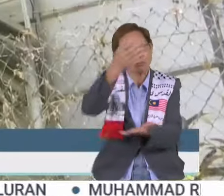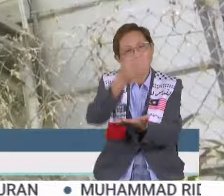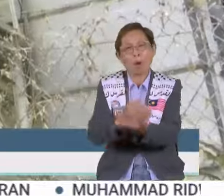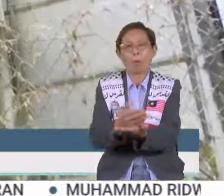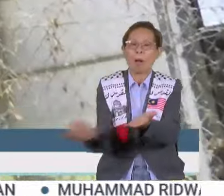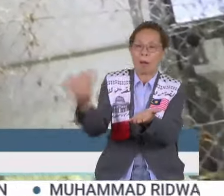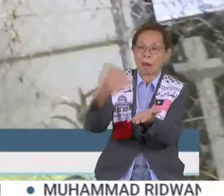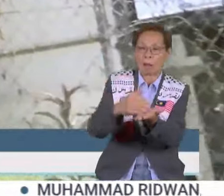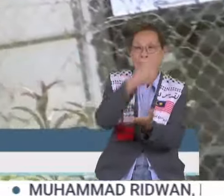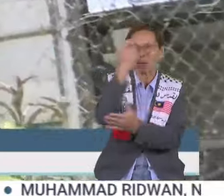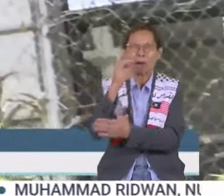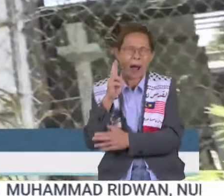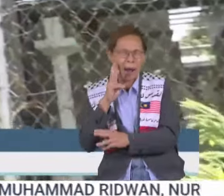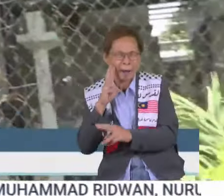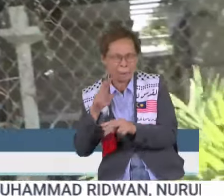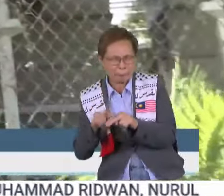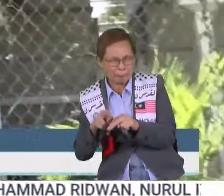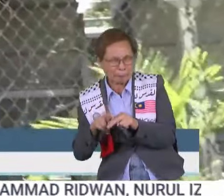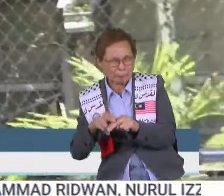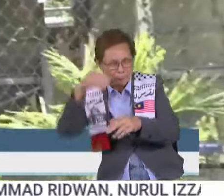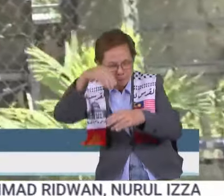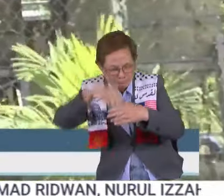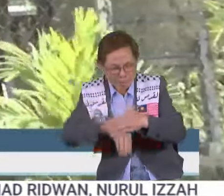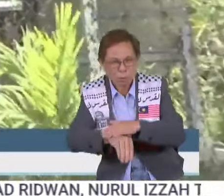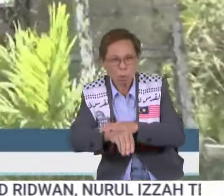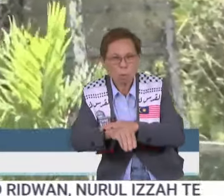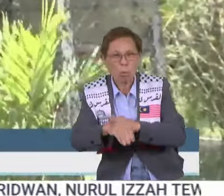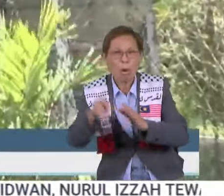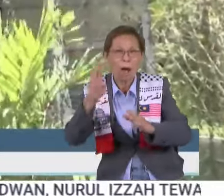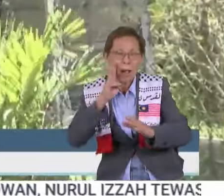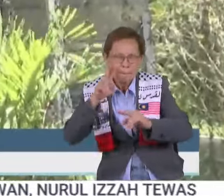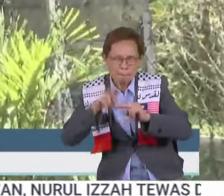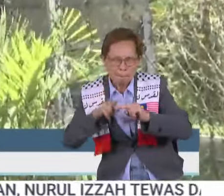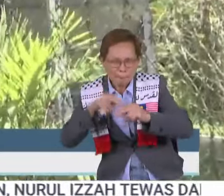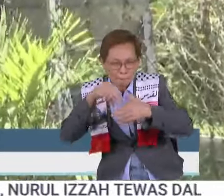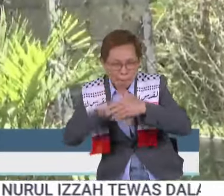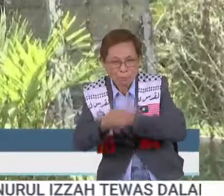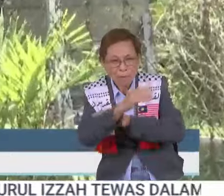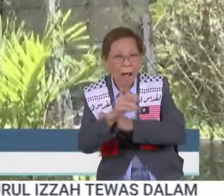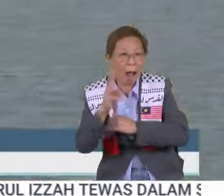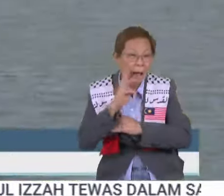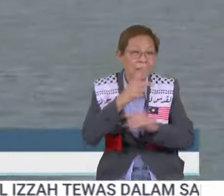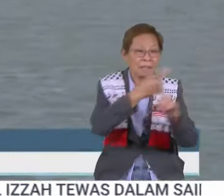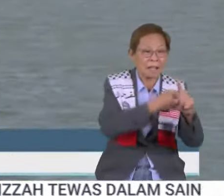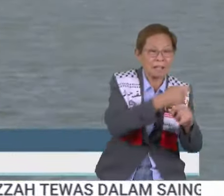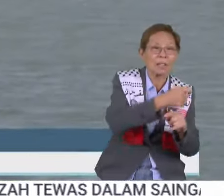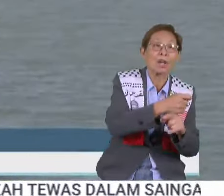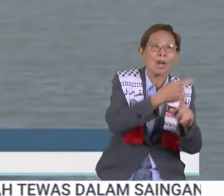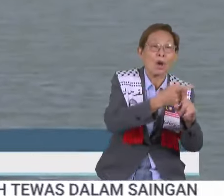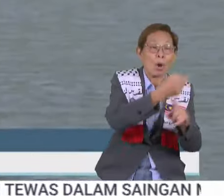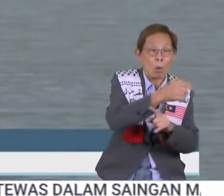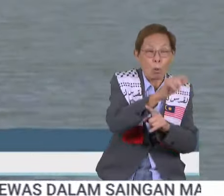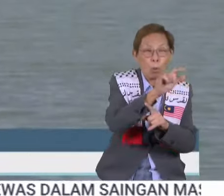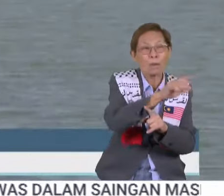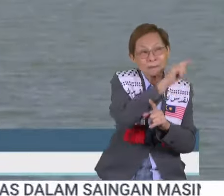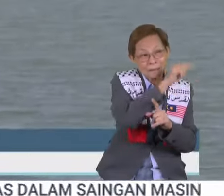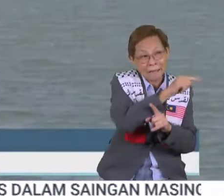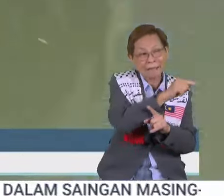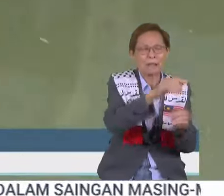kerana air masin masih masuk ke dalam, manakala air daripada hulu berkurangan. Jadi kita